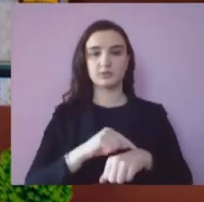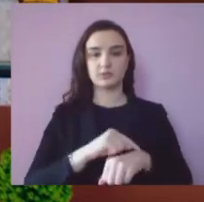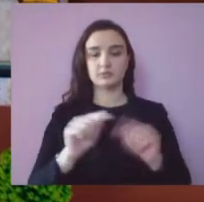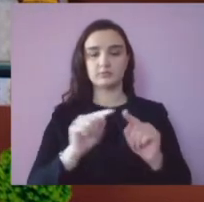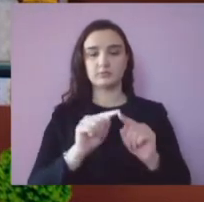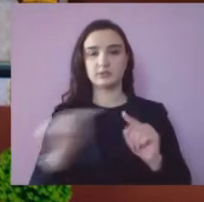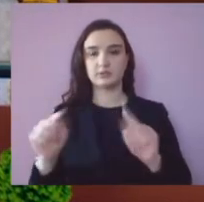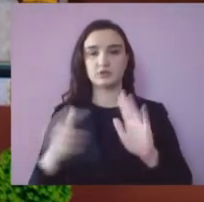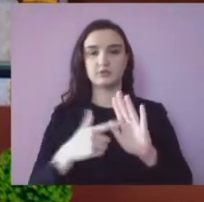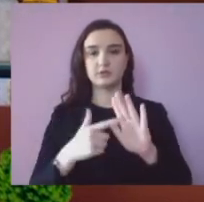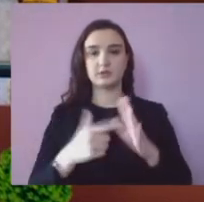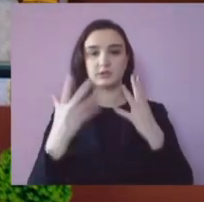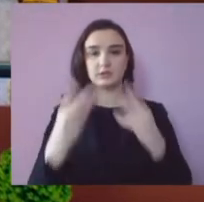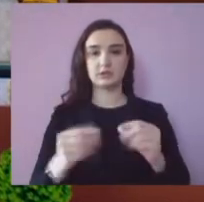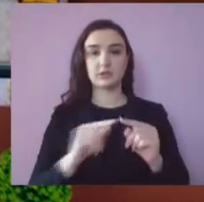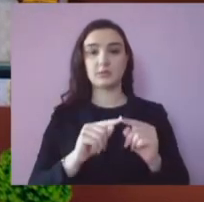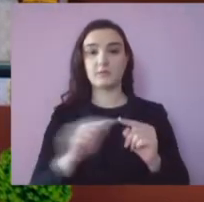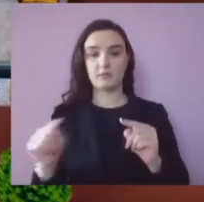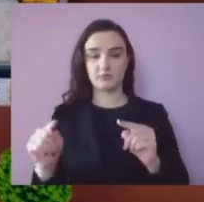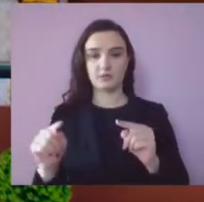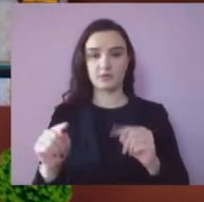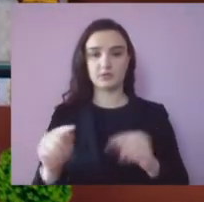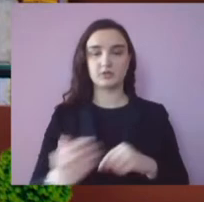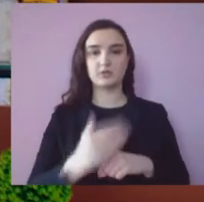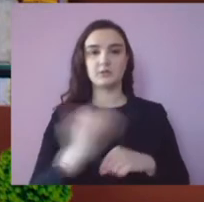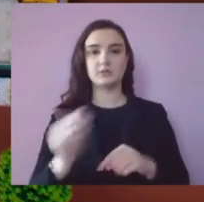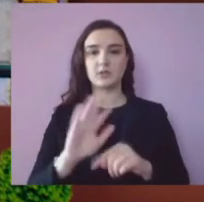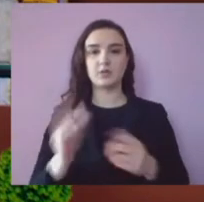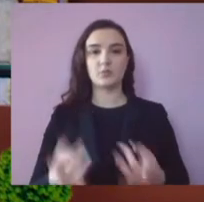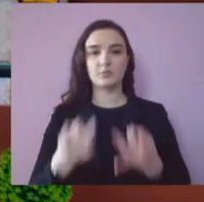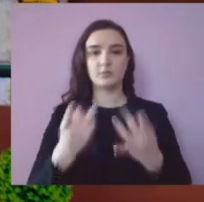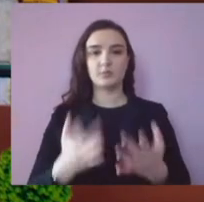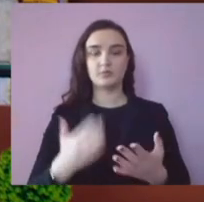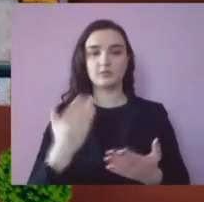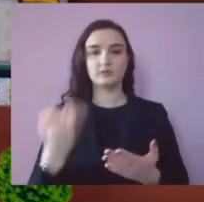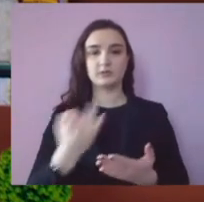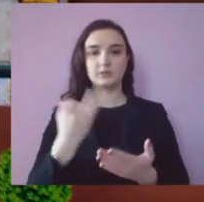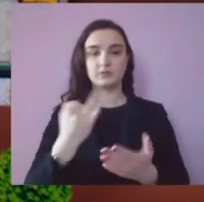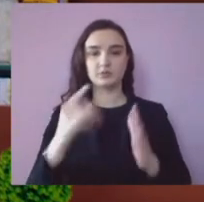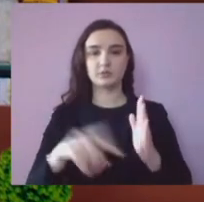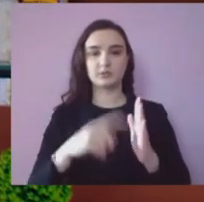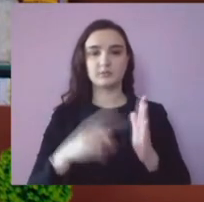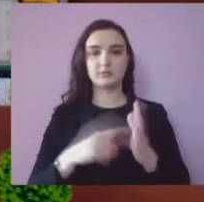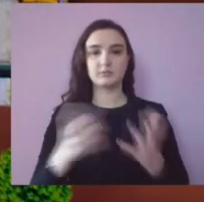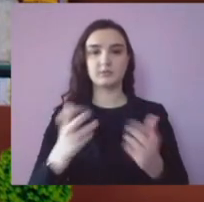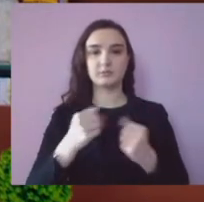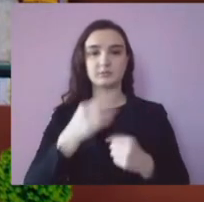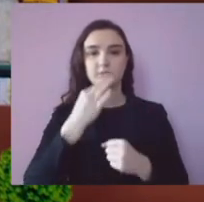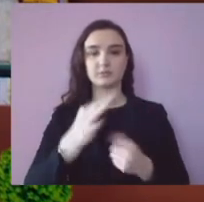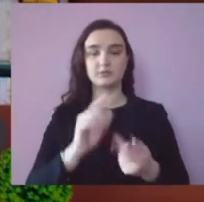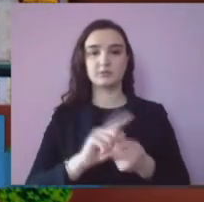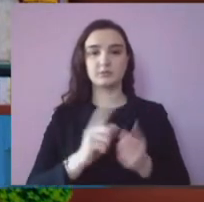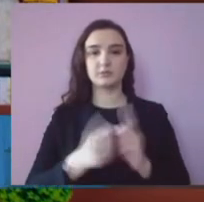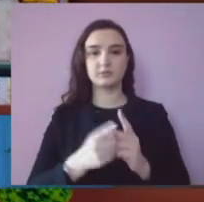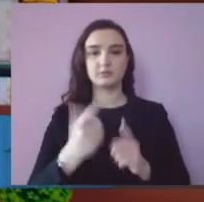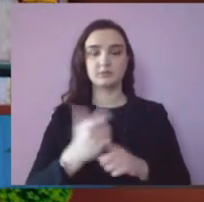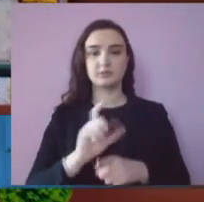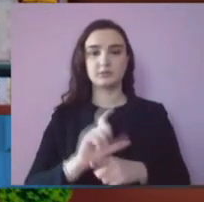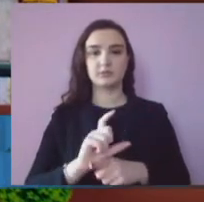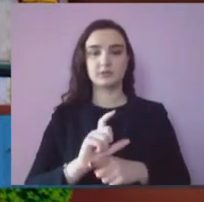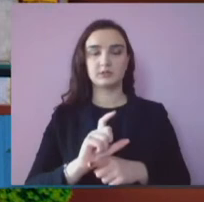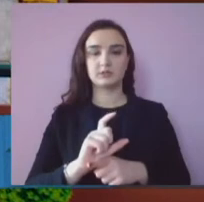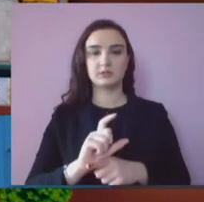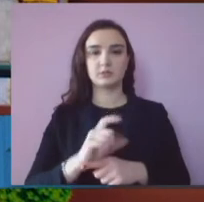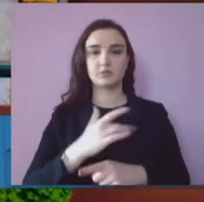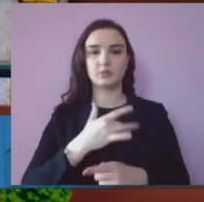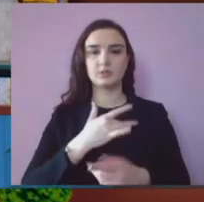7 დღის განმავლობაში თქვენ არაუბრალოდ თქვენთვის საინტერესო კითხვებზე მიიღებთ პასუხს, არამედ ძალიან კეთილგანწყობილი,